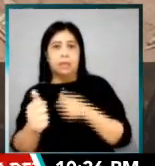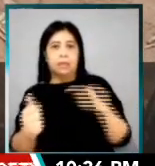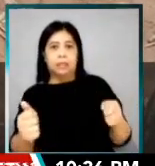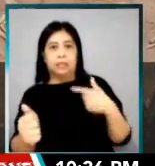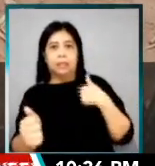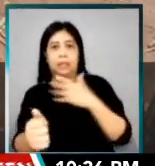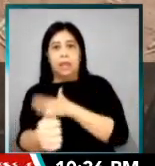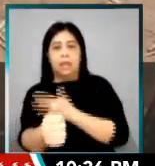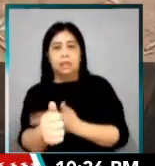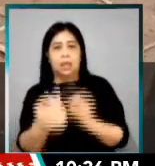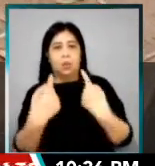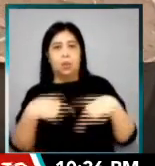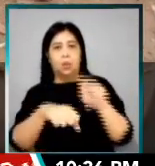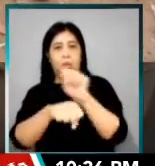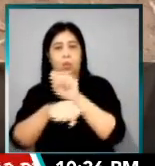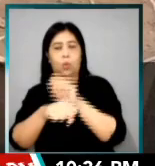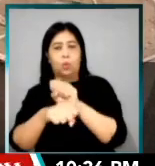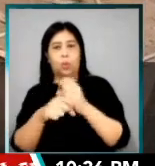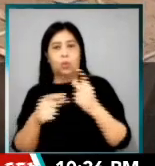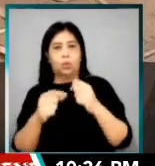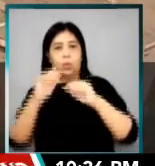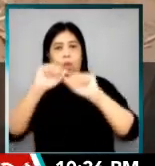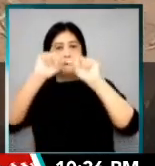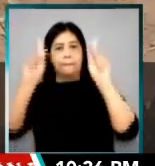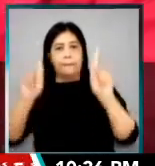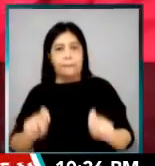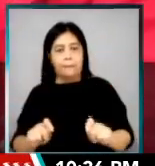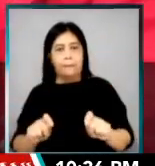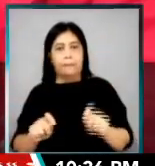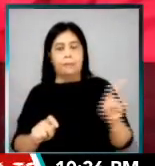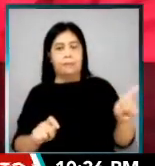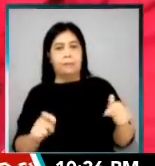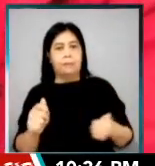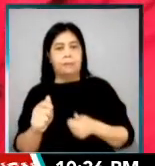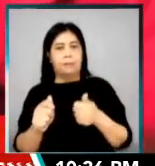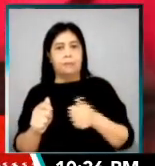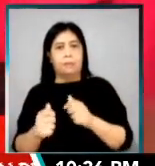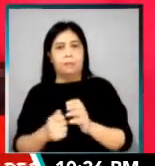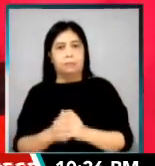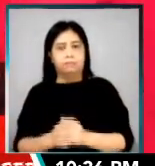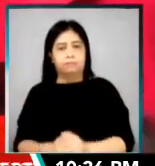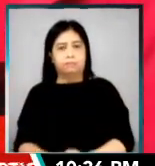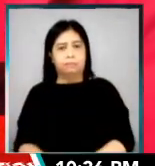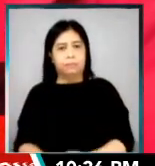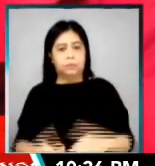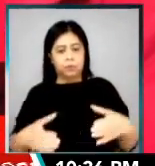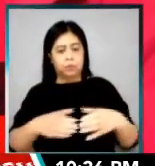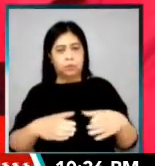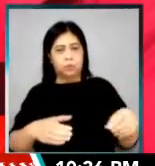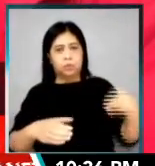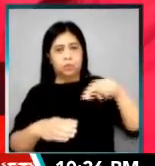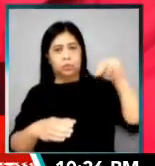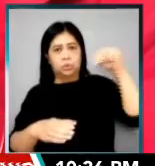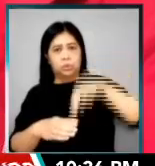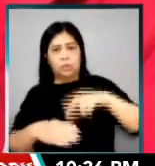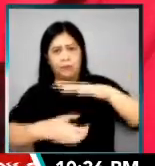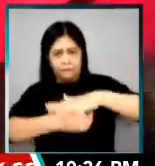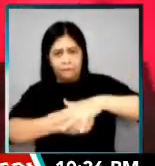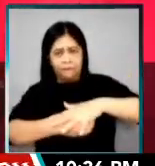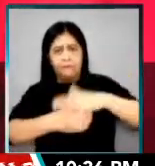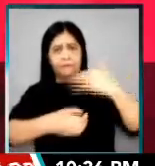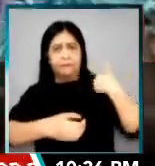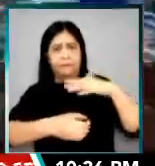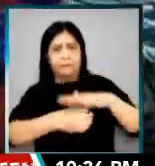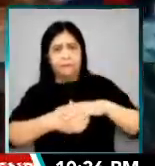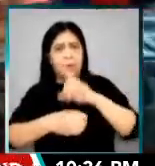sa trabaho sa ginagawang apartment. Tataas siya doon sa balon na may takip, ay bulok na pala